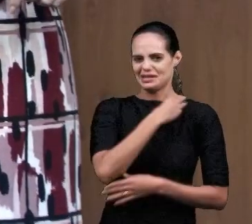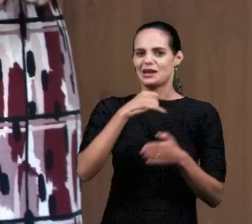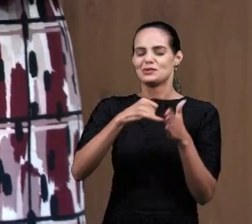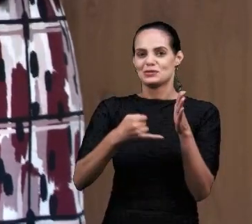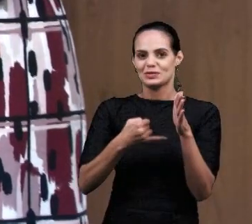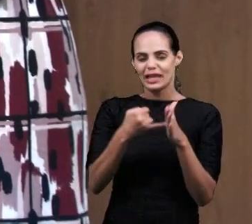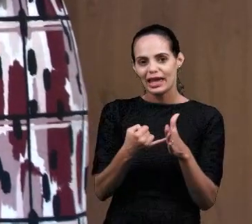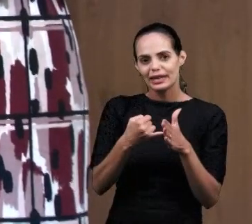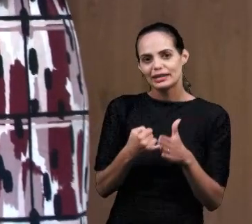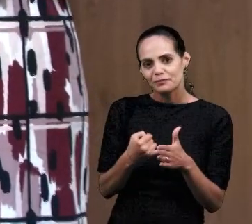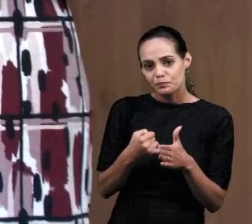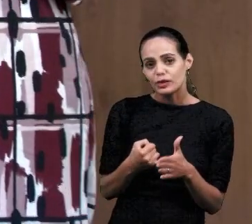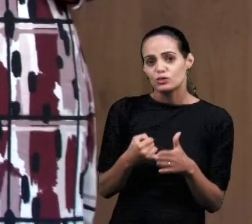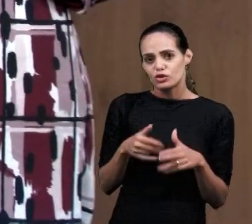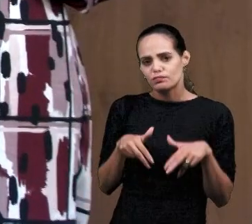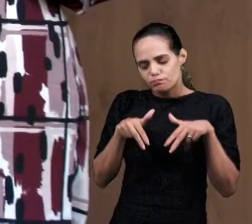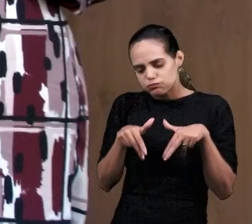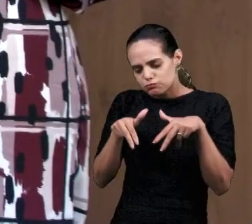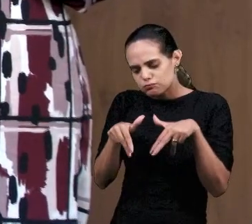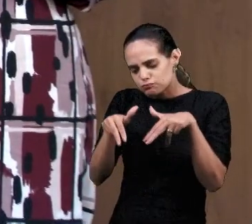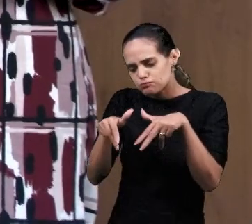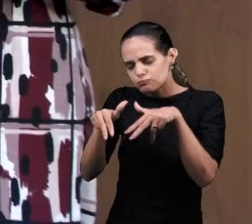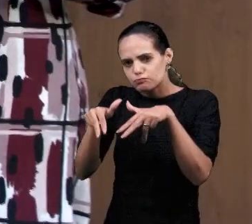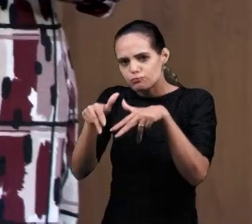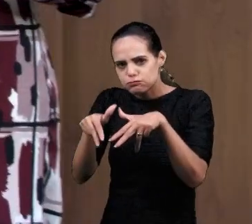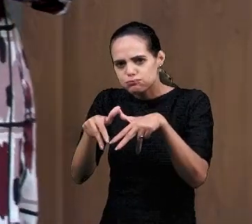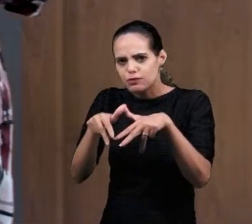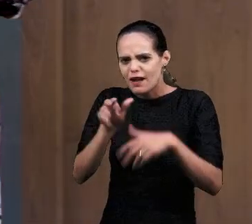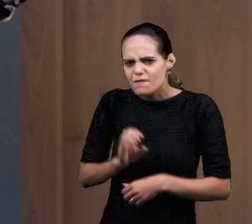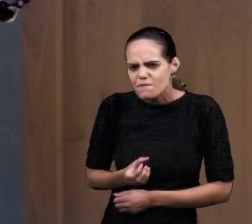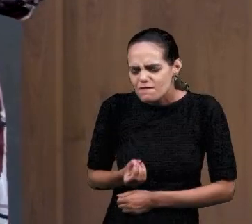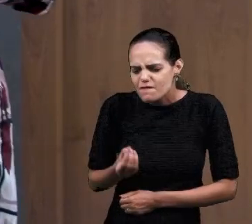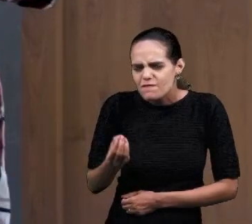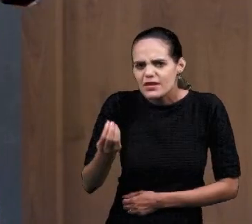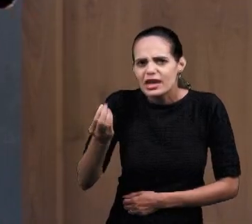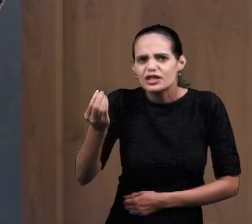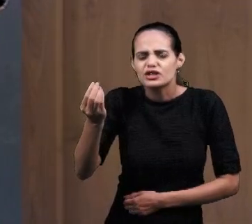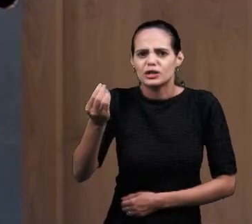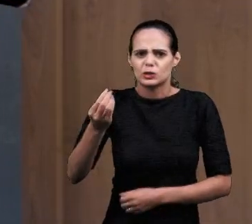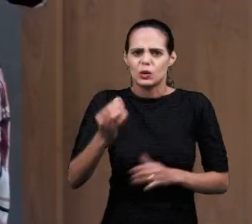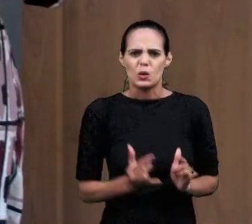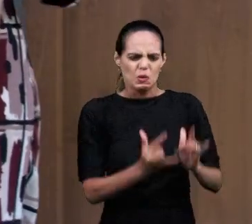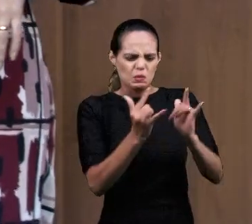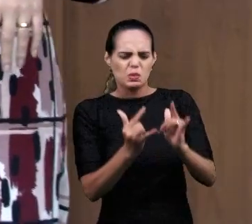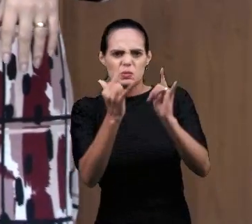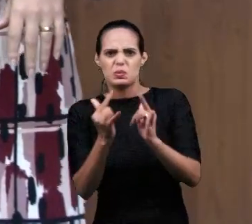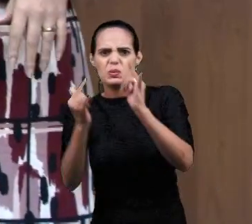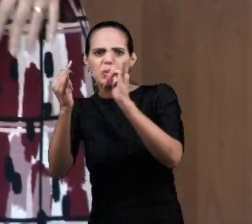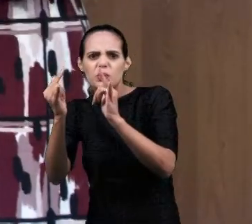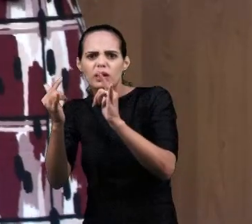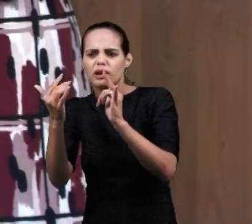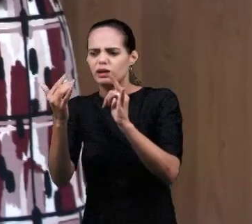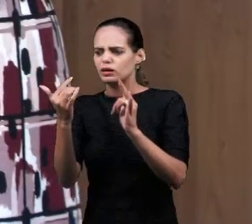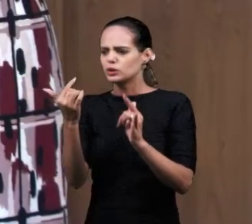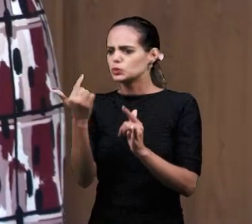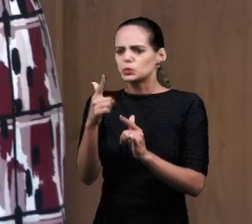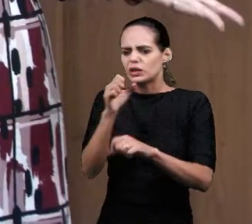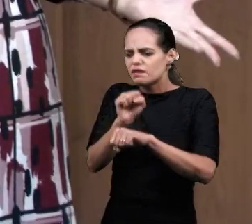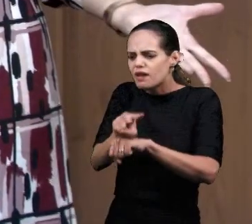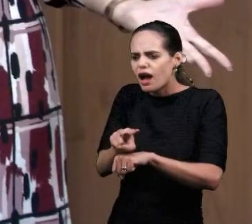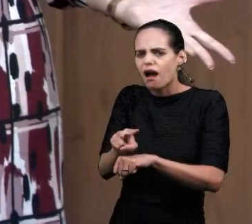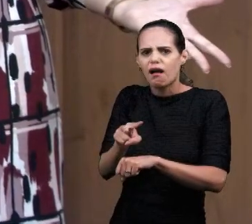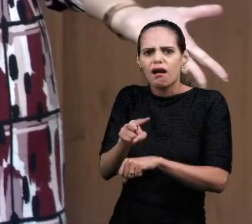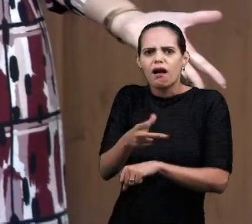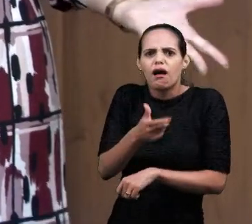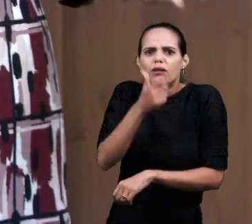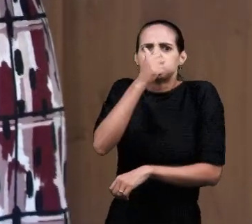Il n'y avait plus de place pour héberger José et Marie. Regardez, il